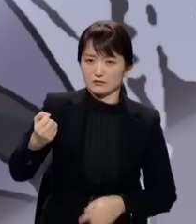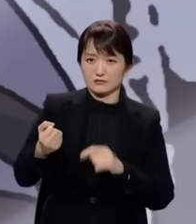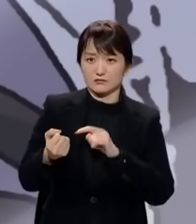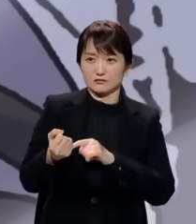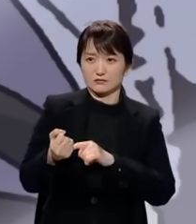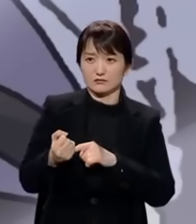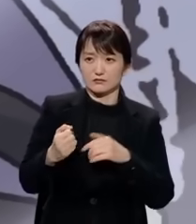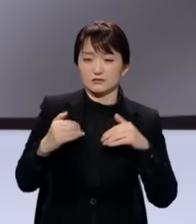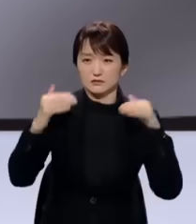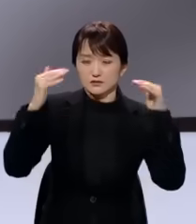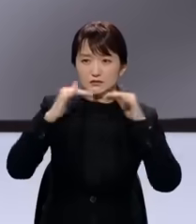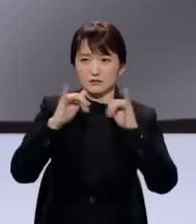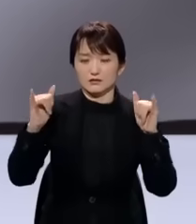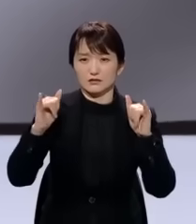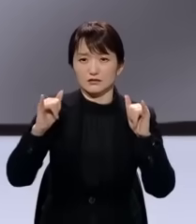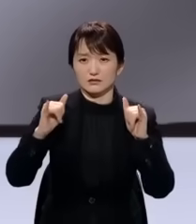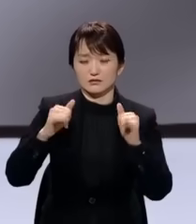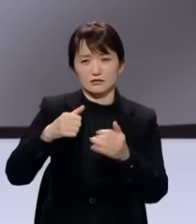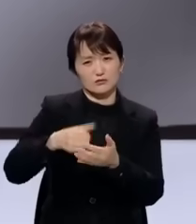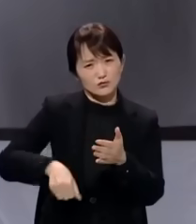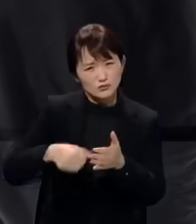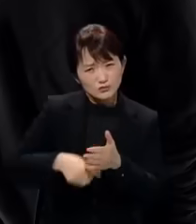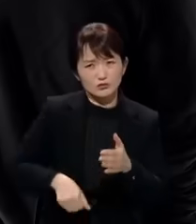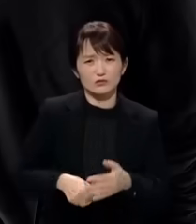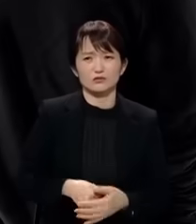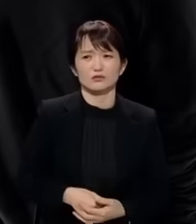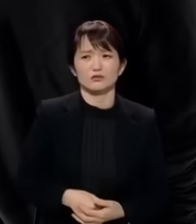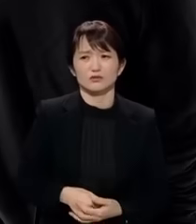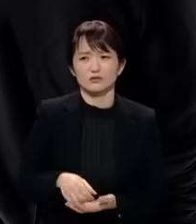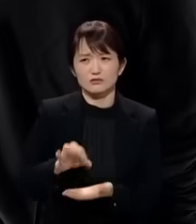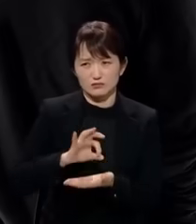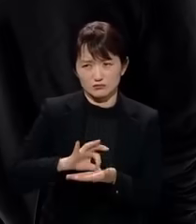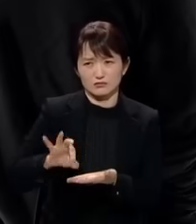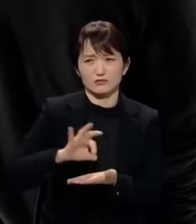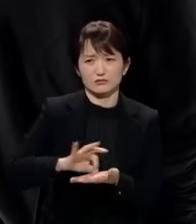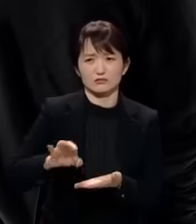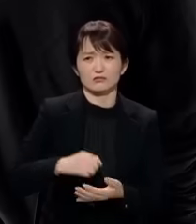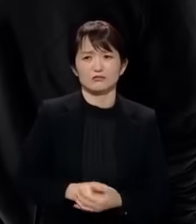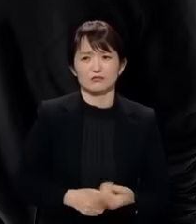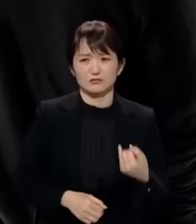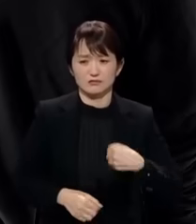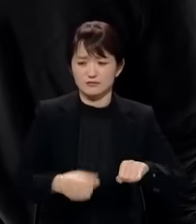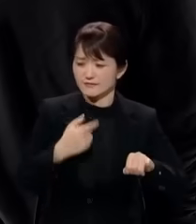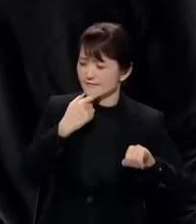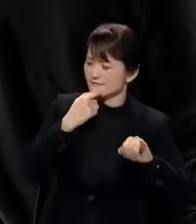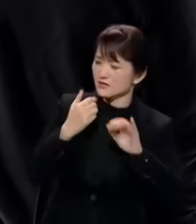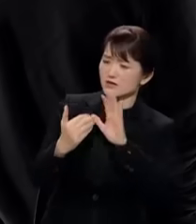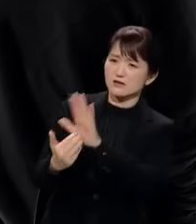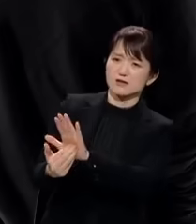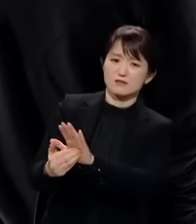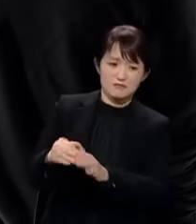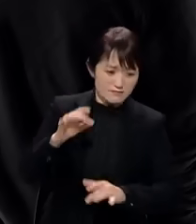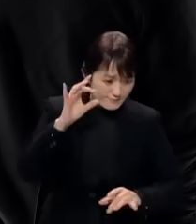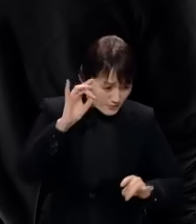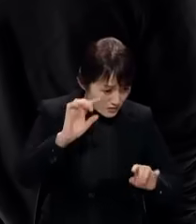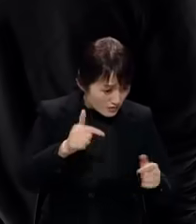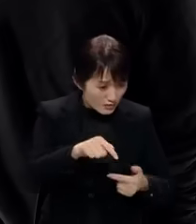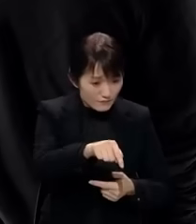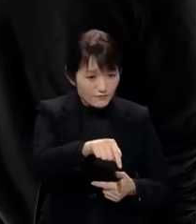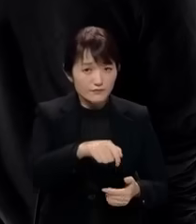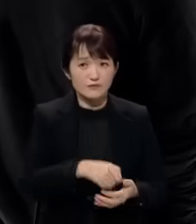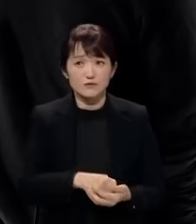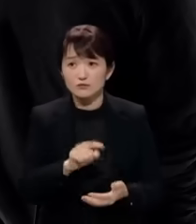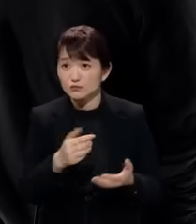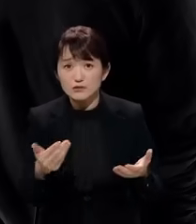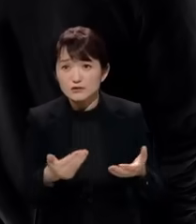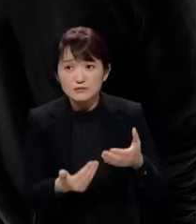성인용 기구가 있었다고 해요 근데 그 기구를 사용하기도 했고 또 딸이 저항하게 가만히 있지 않으면 어떤